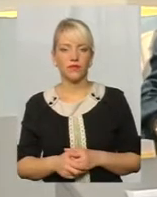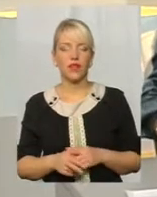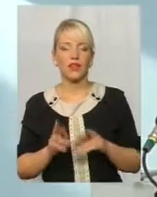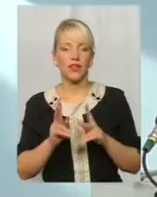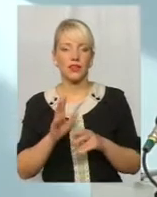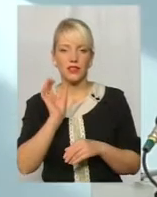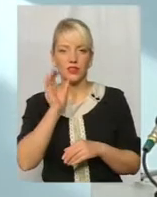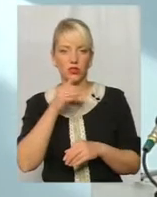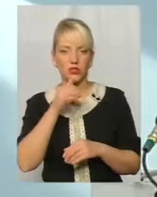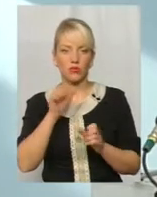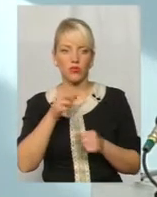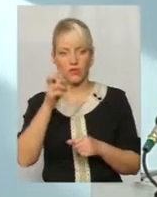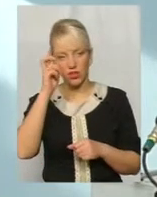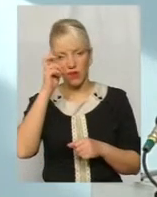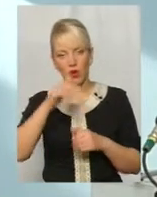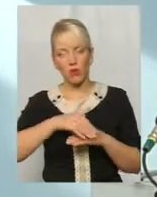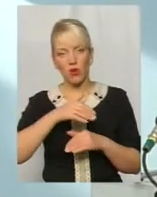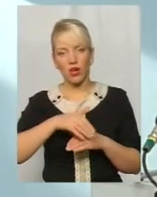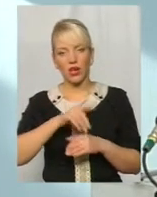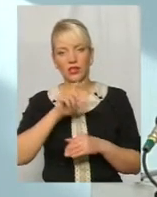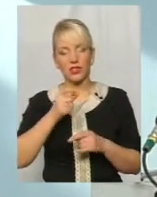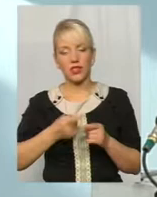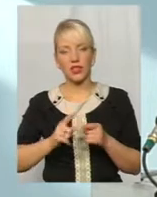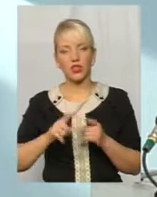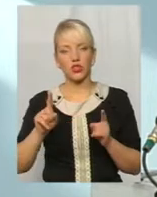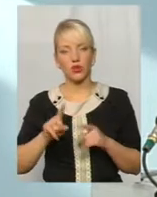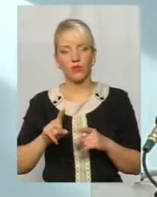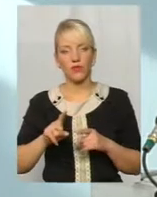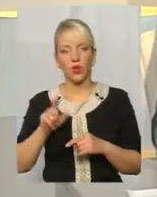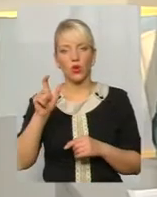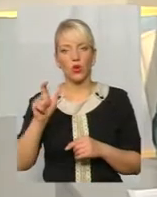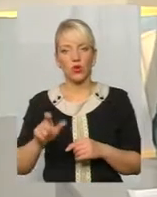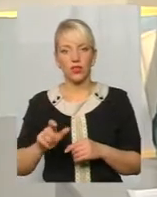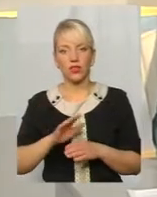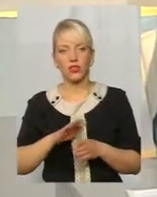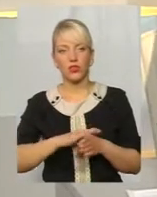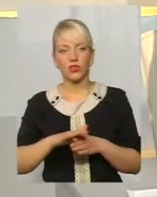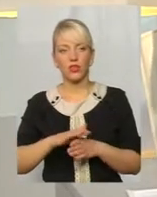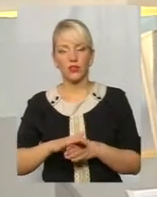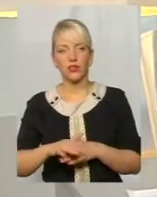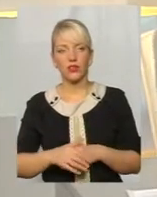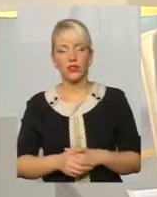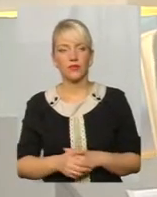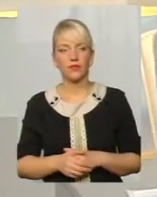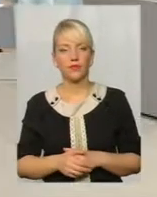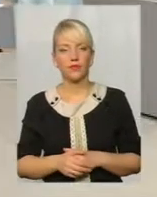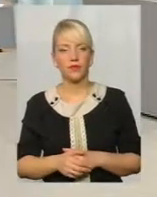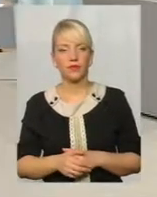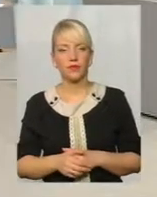Як серйозно може держава покарати за те, що людина не дотримується його?